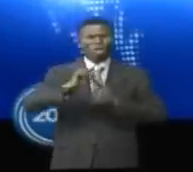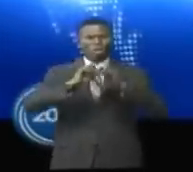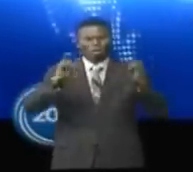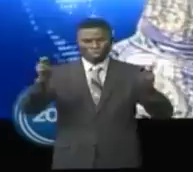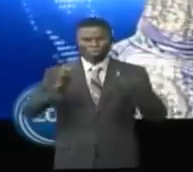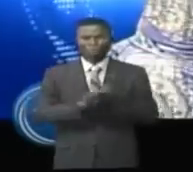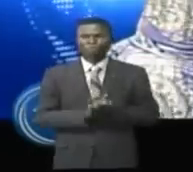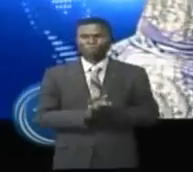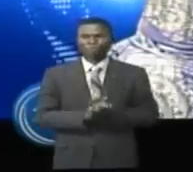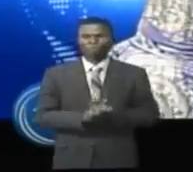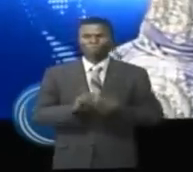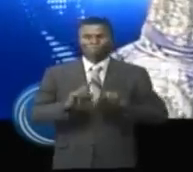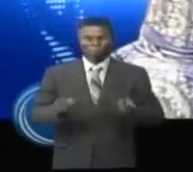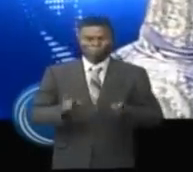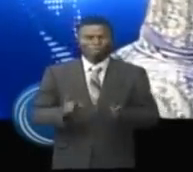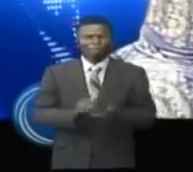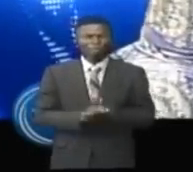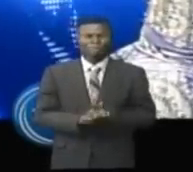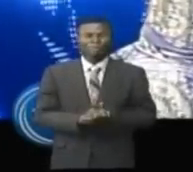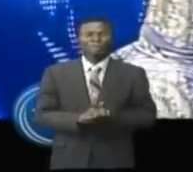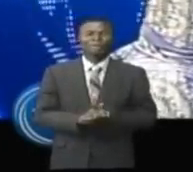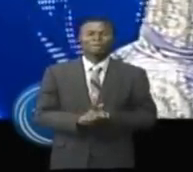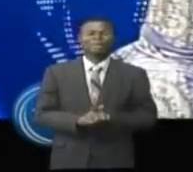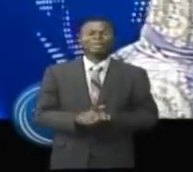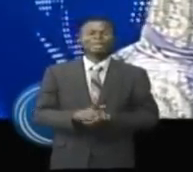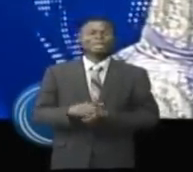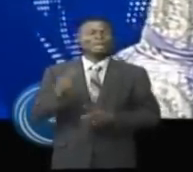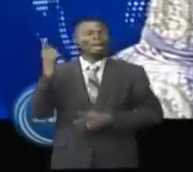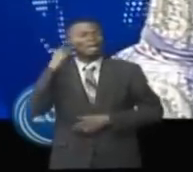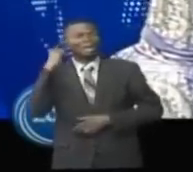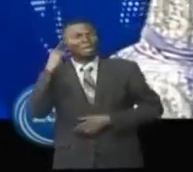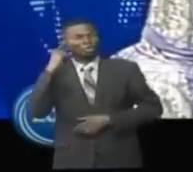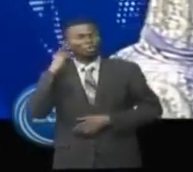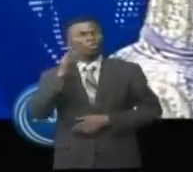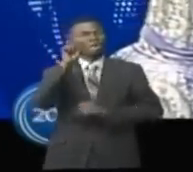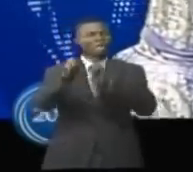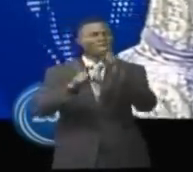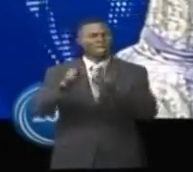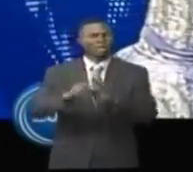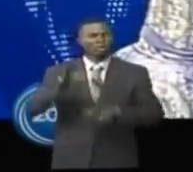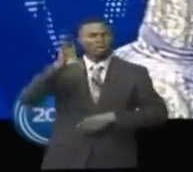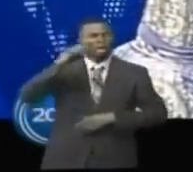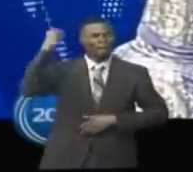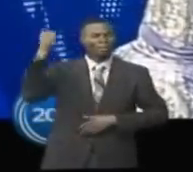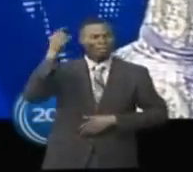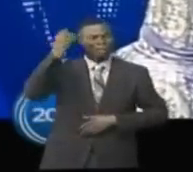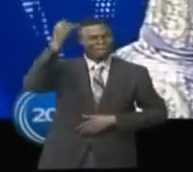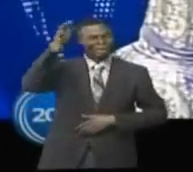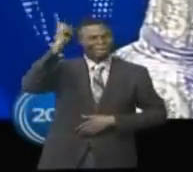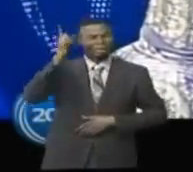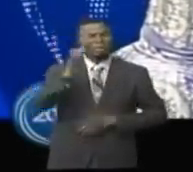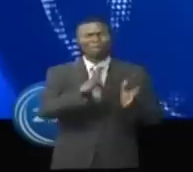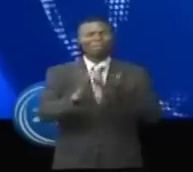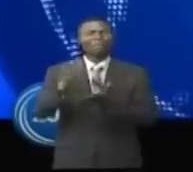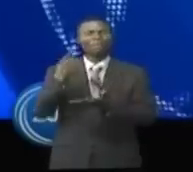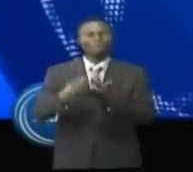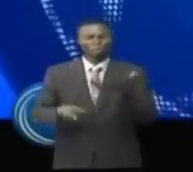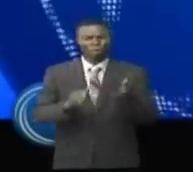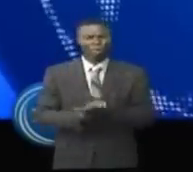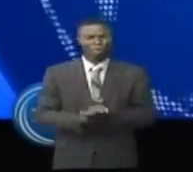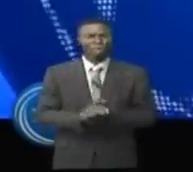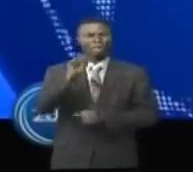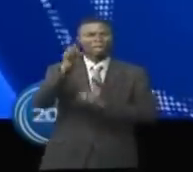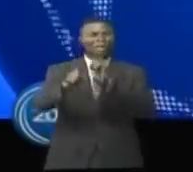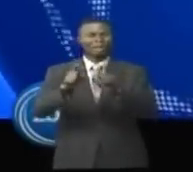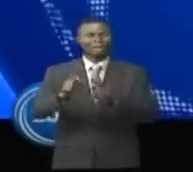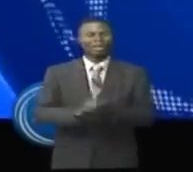mais cet audit de la Banque mondiale a concerné quels aspects précisément? Ben, c'est l'audit du FONER